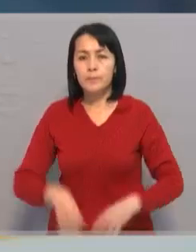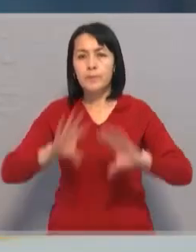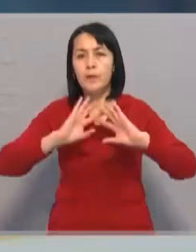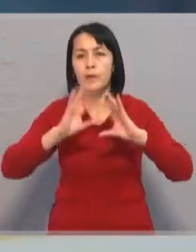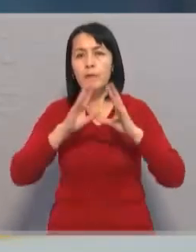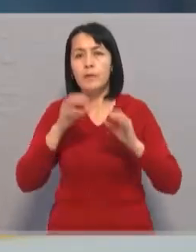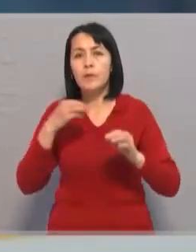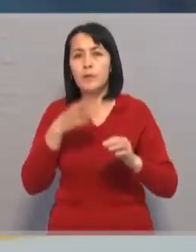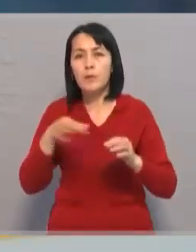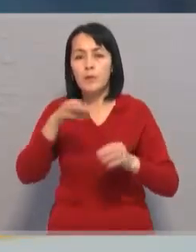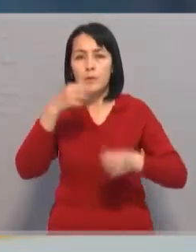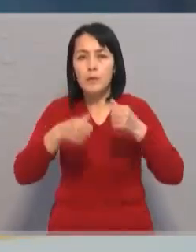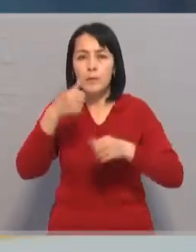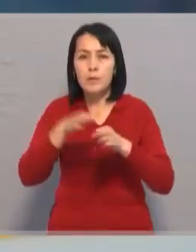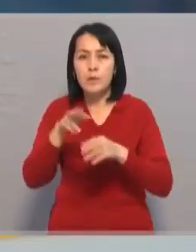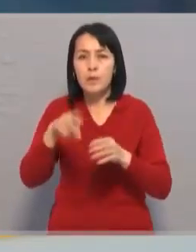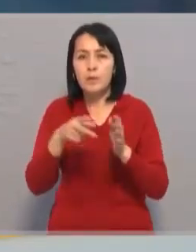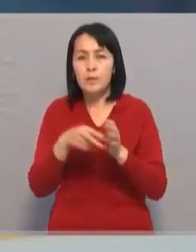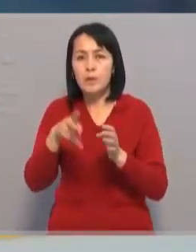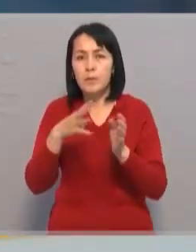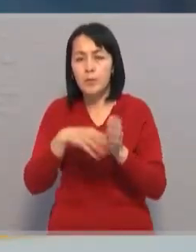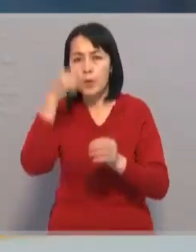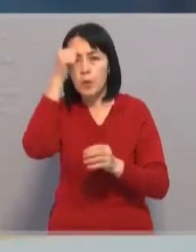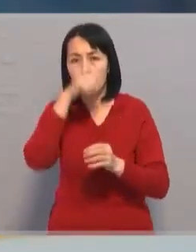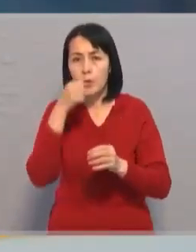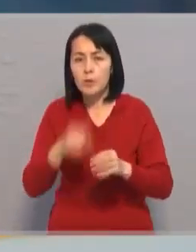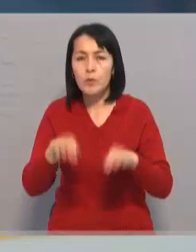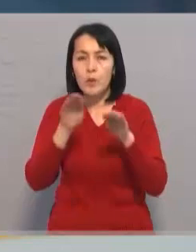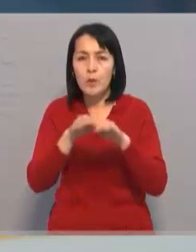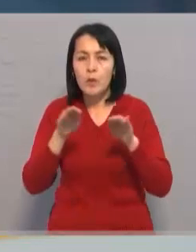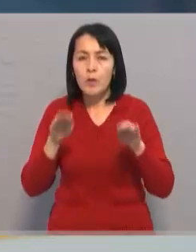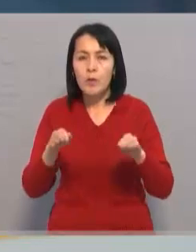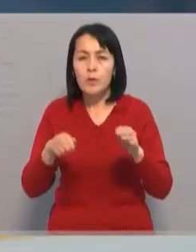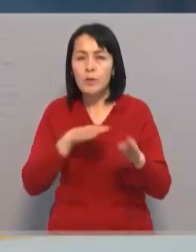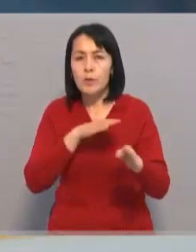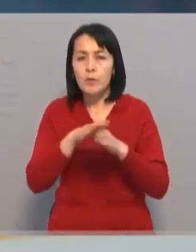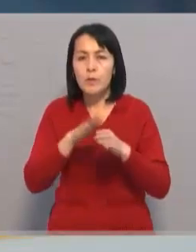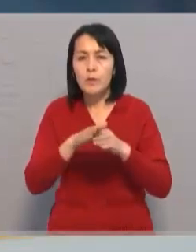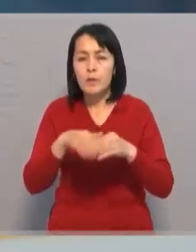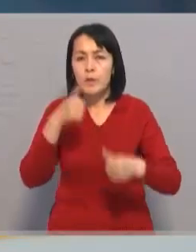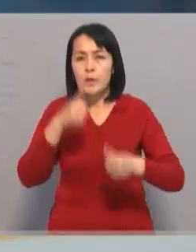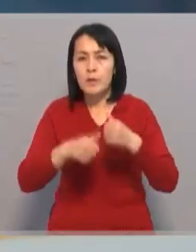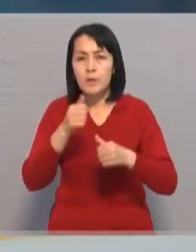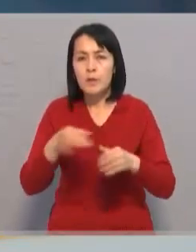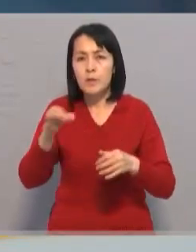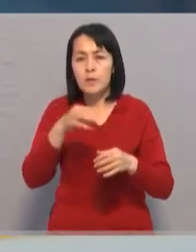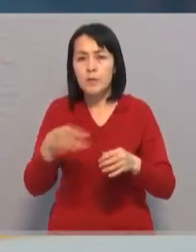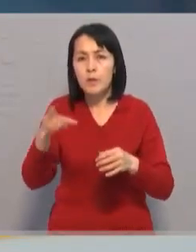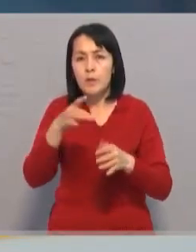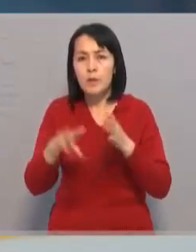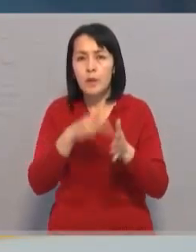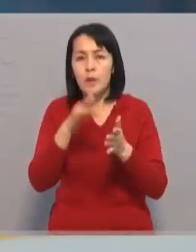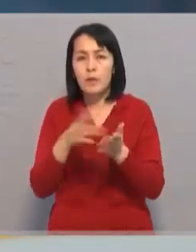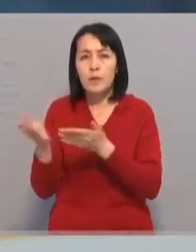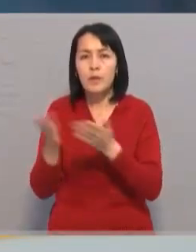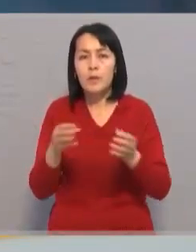Волейболдан Түркістан облысының чемпионаты өтті. 2008-2009 жылы туған жасөспірімдер арасында ұйымдастырылған чемпионатқа облыстың аудан қалаларынан